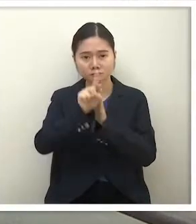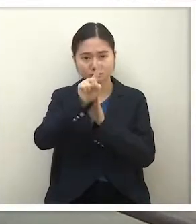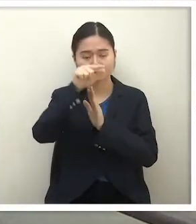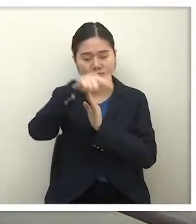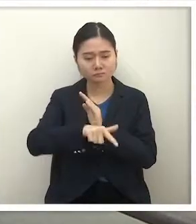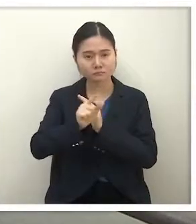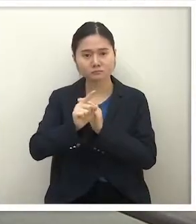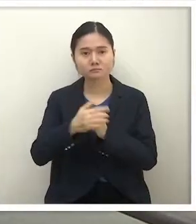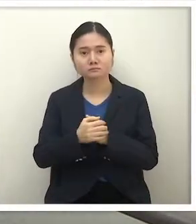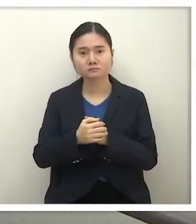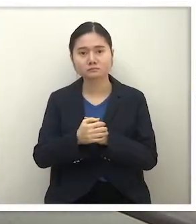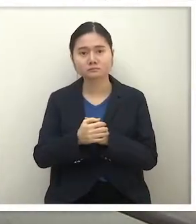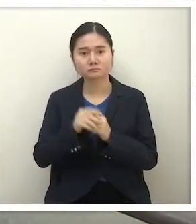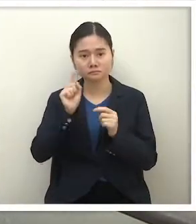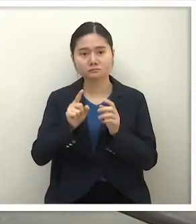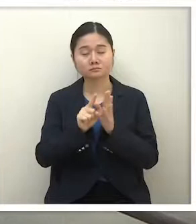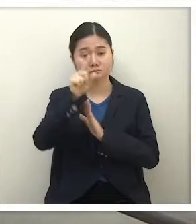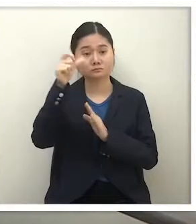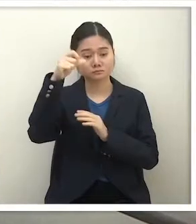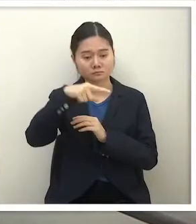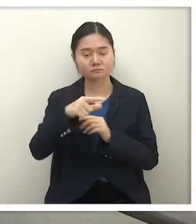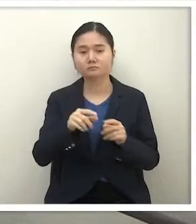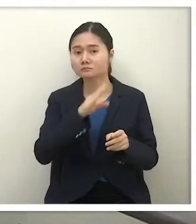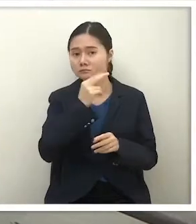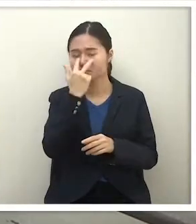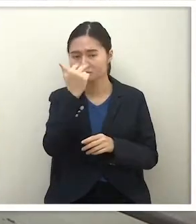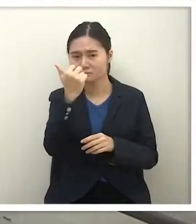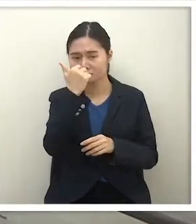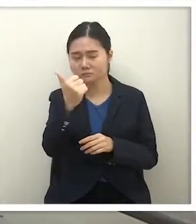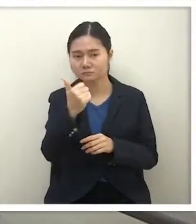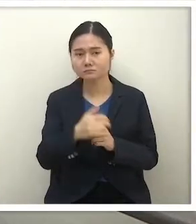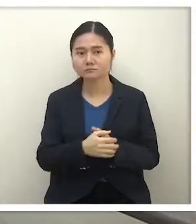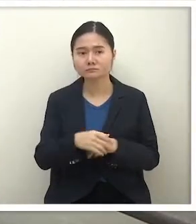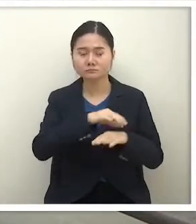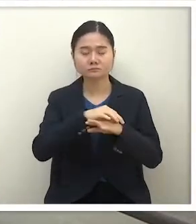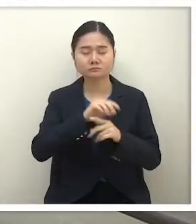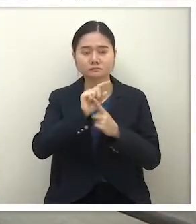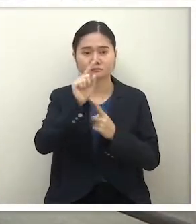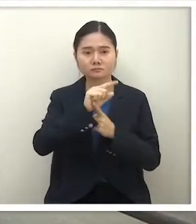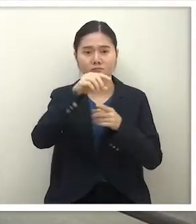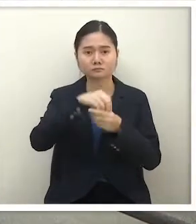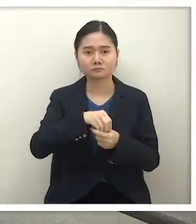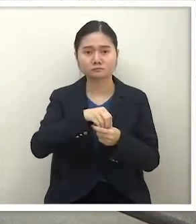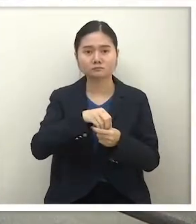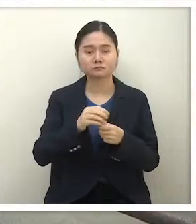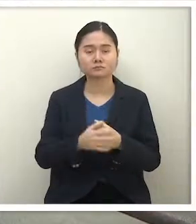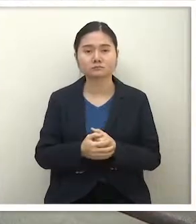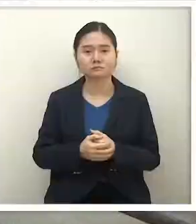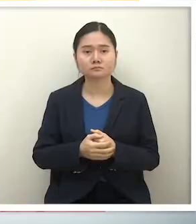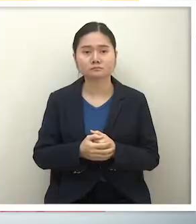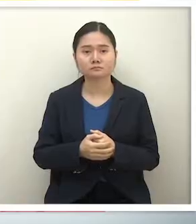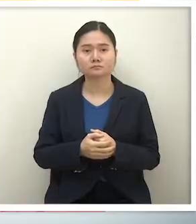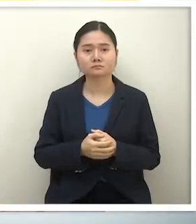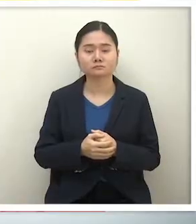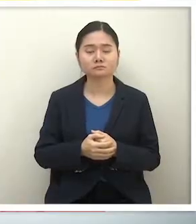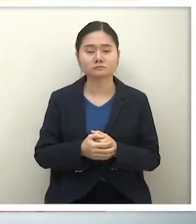ที่1สูงกว่าใช่ไหมครับถ้าสังเกตดีๆนะครับตำแหน่งที่1อยู่นี่